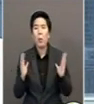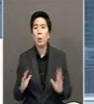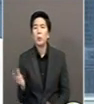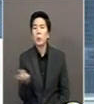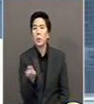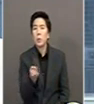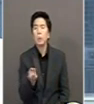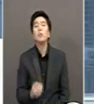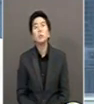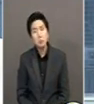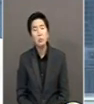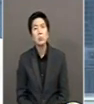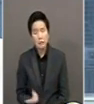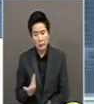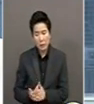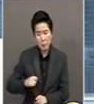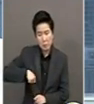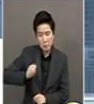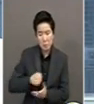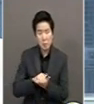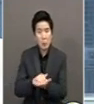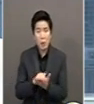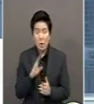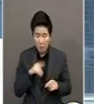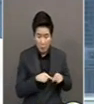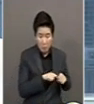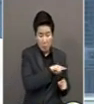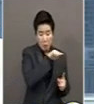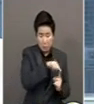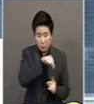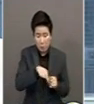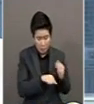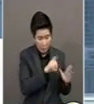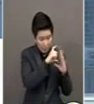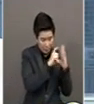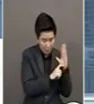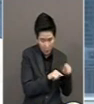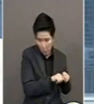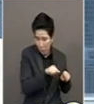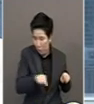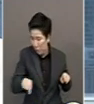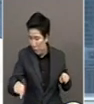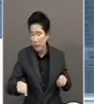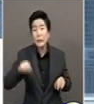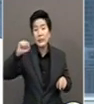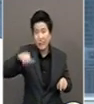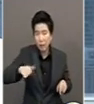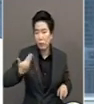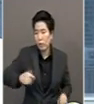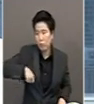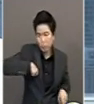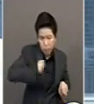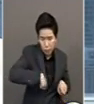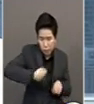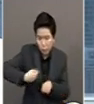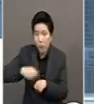งบางตา ใช่ครับและพูดถึงค่าบริการเองนะครับกว่าที่จะขึ้นมาจากคลองบางไผ่นะครับมาถึงสยามนี่ขึ้นรถหลายต่อเลยทีเดียวนะครับค่าบริการ